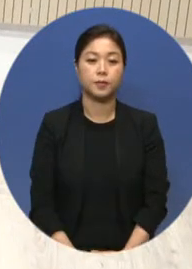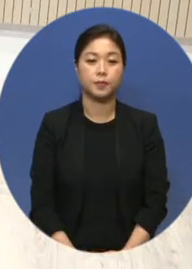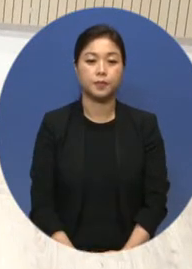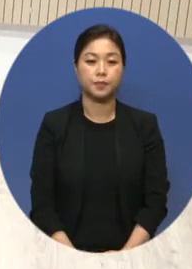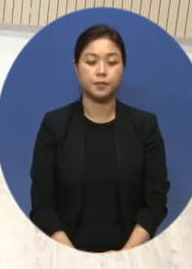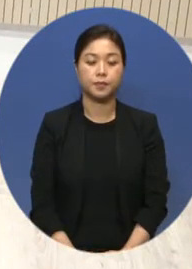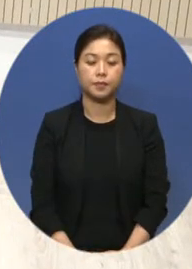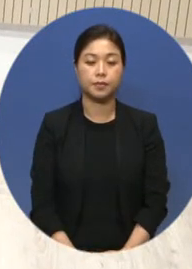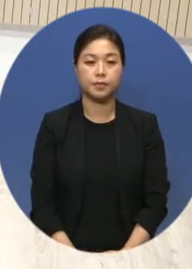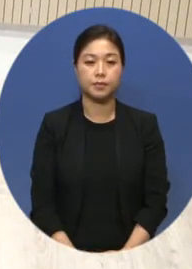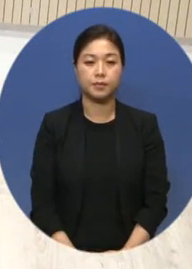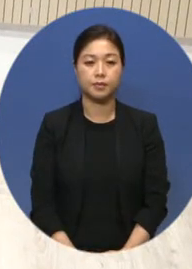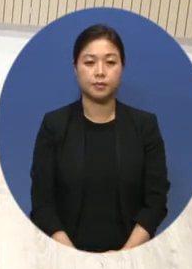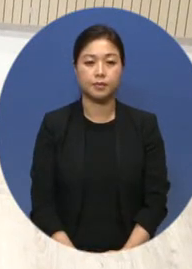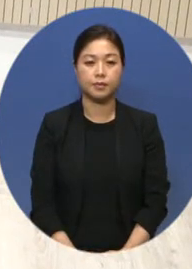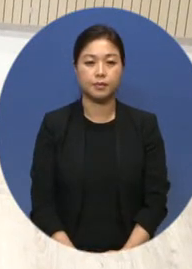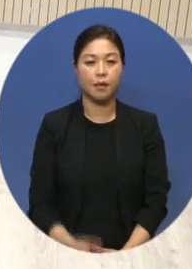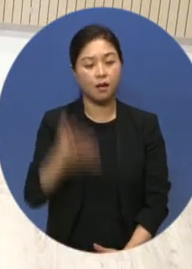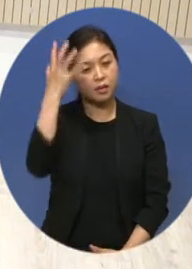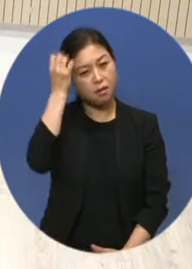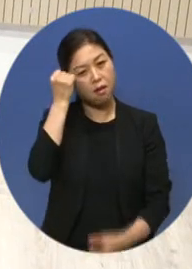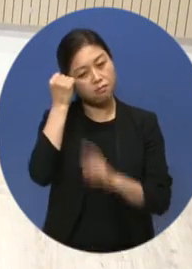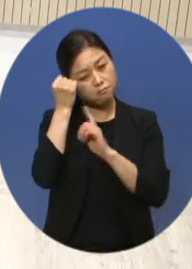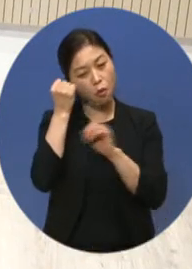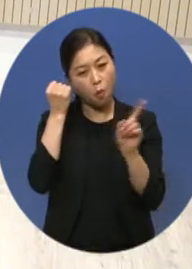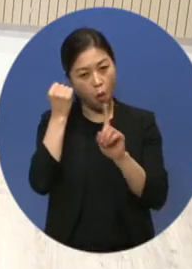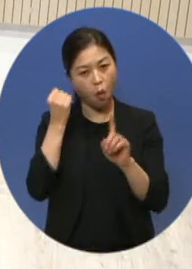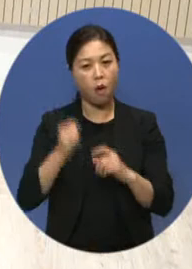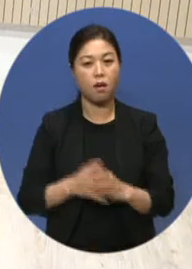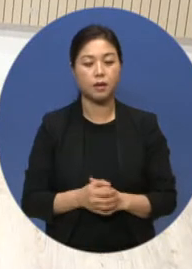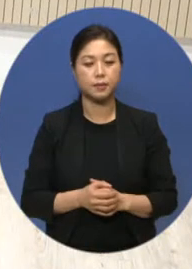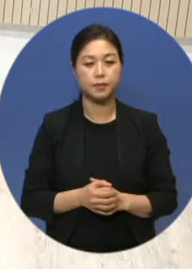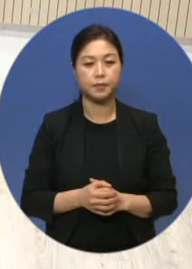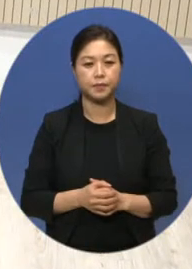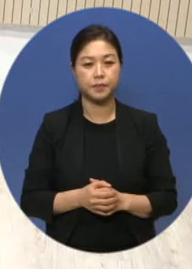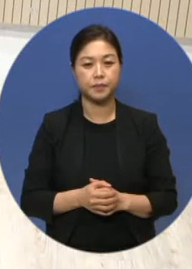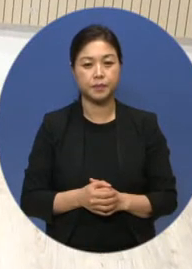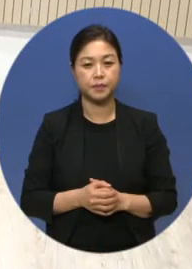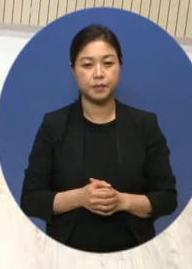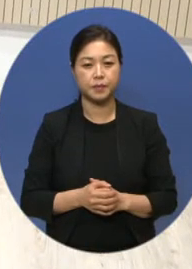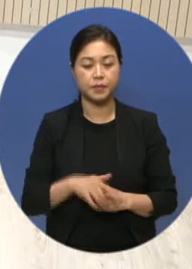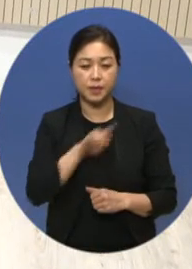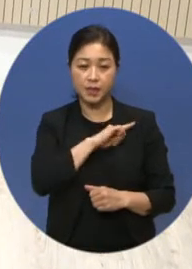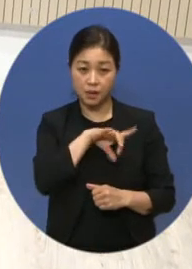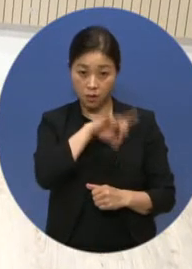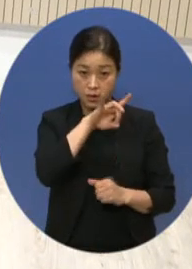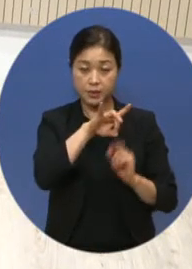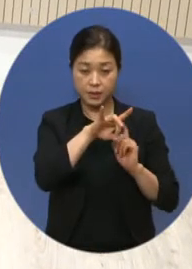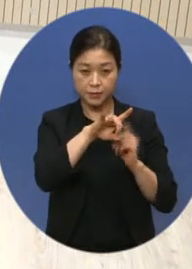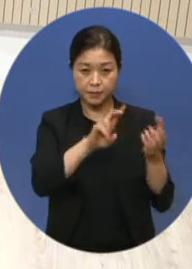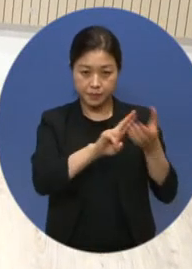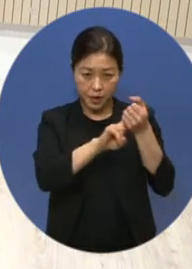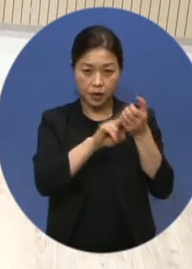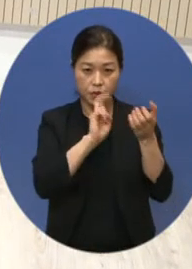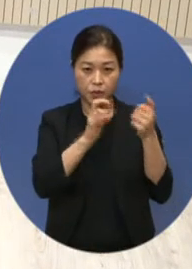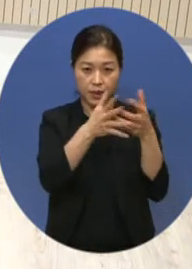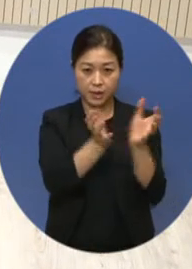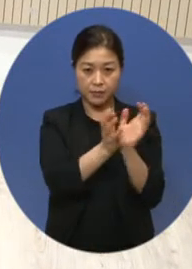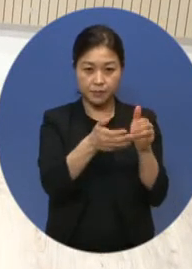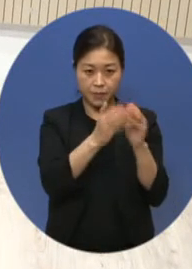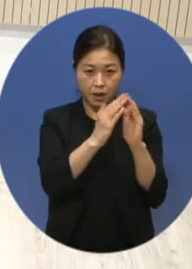뭐 가장 큰 기억에 남는 것은 이제 처음 저희들이 이제 앙상블을